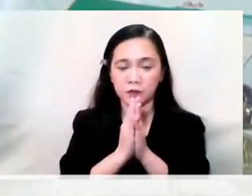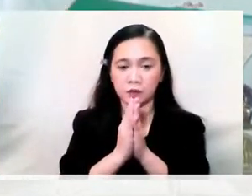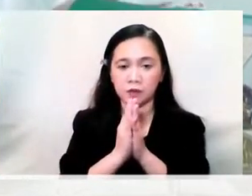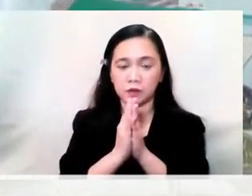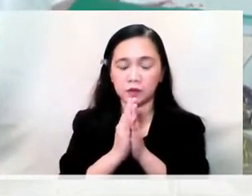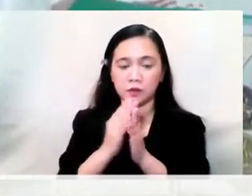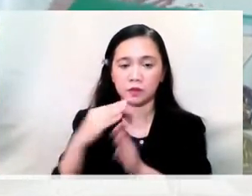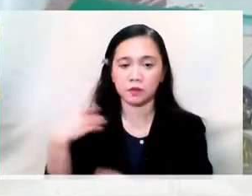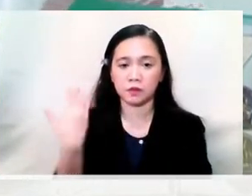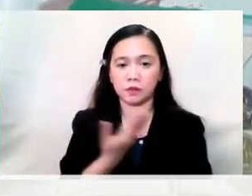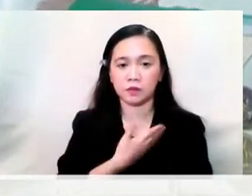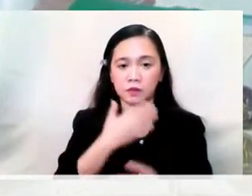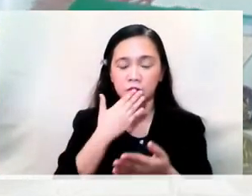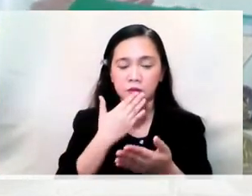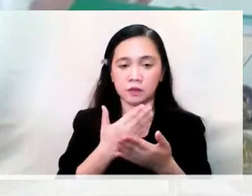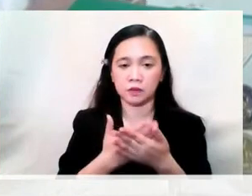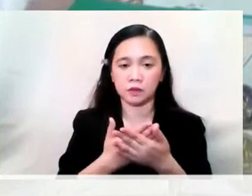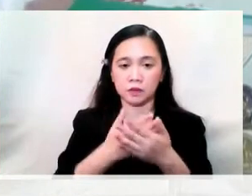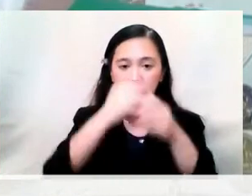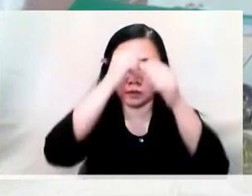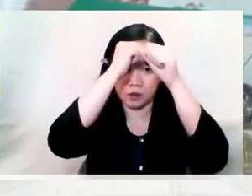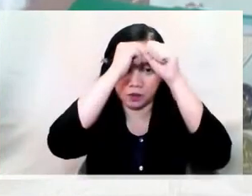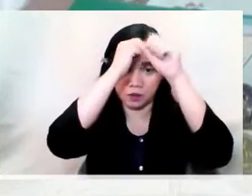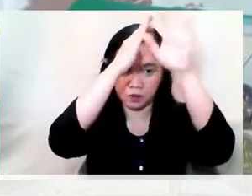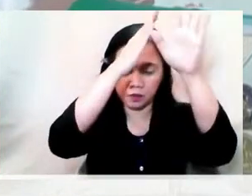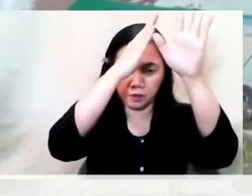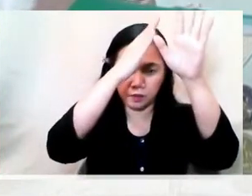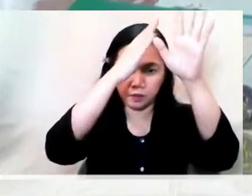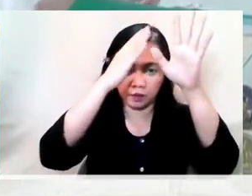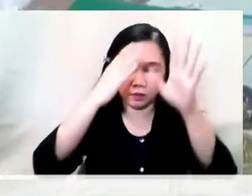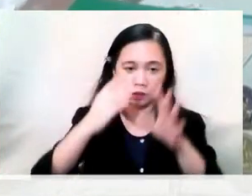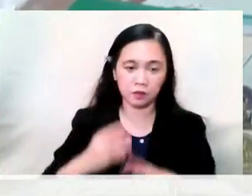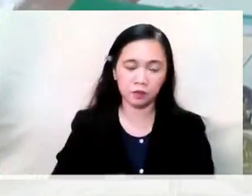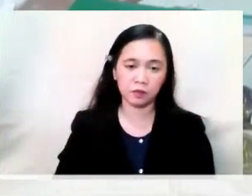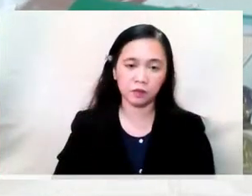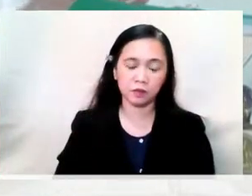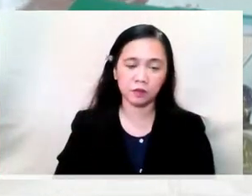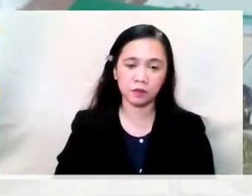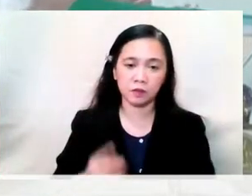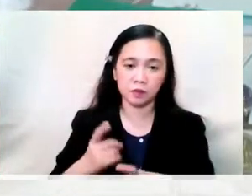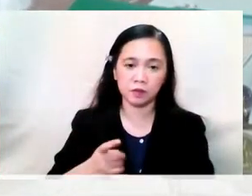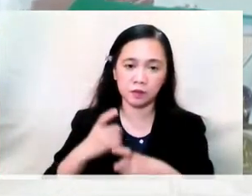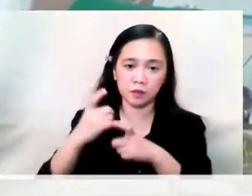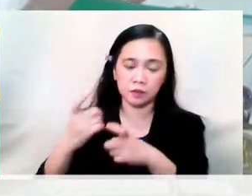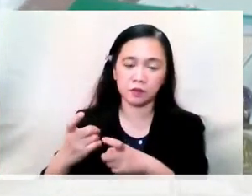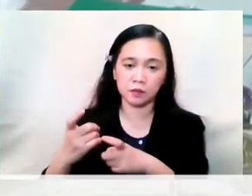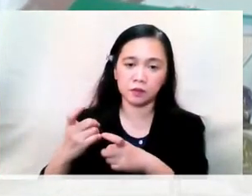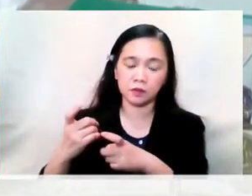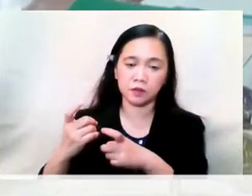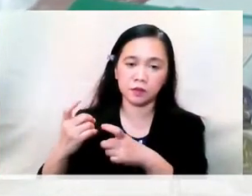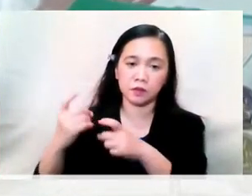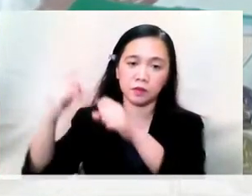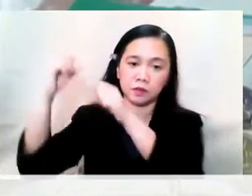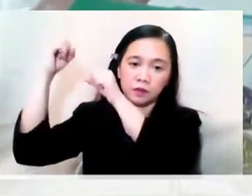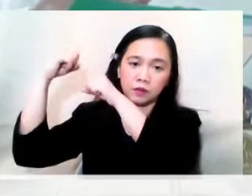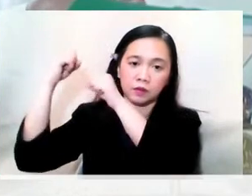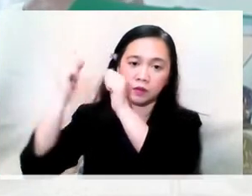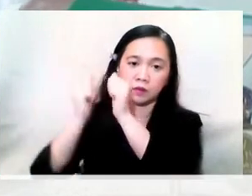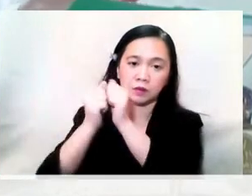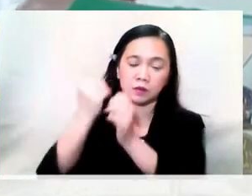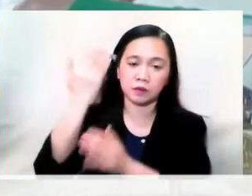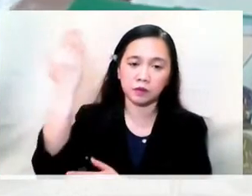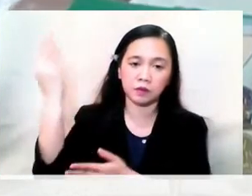Ama, ang handog na ito ng aming pakikipagkasundo sa iyo ay magbunga nawa ng kapayapaan